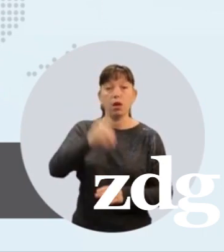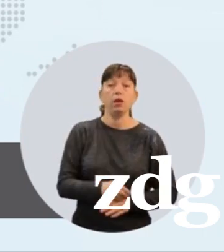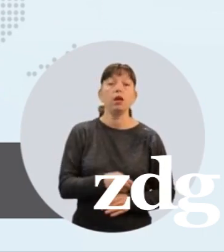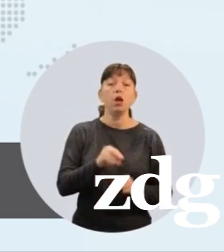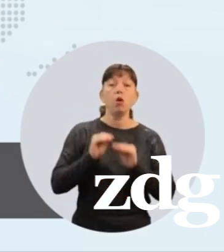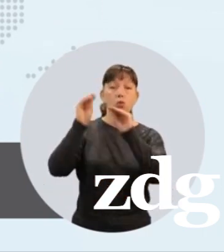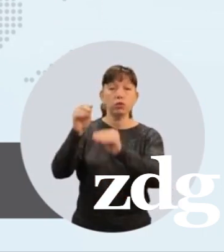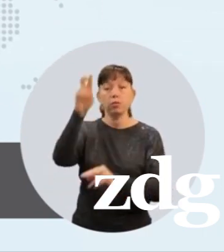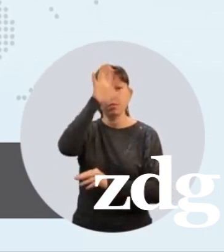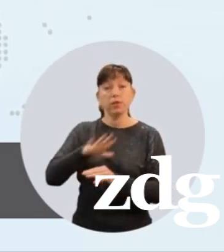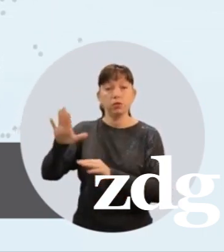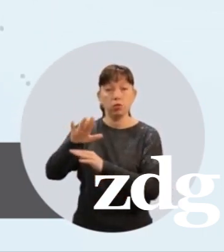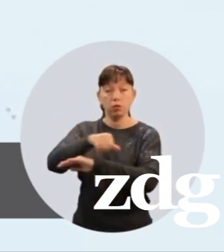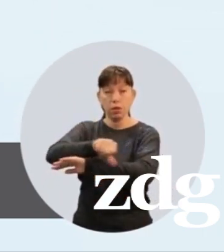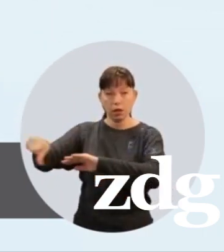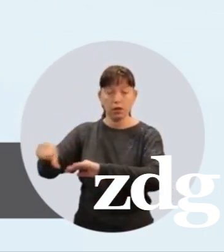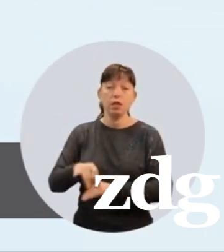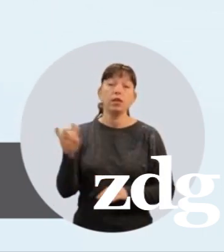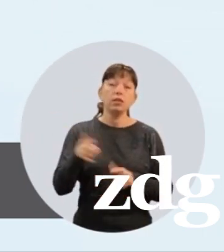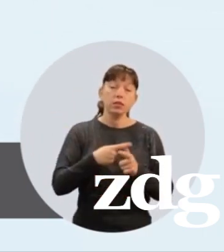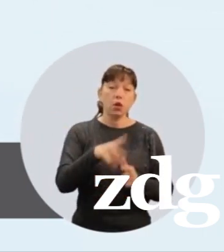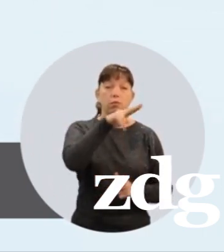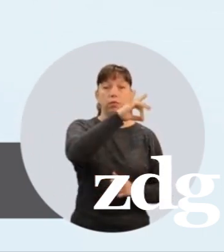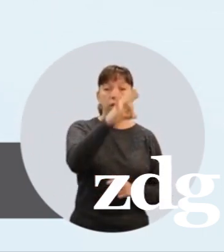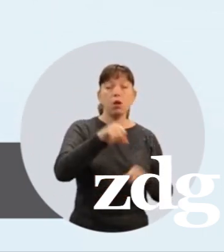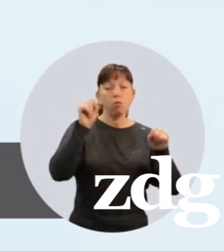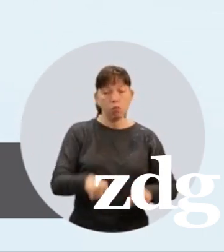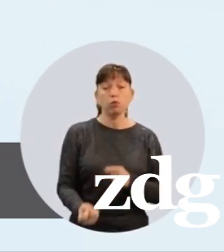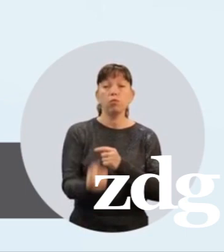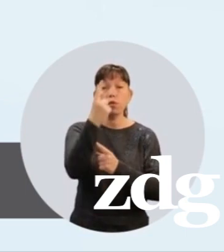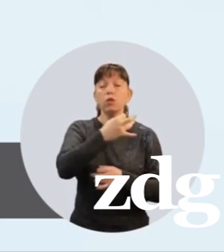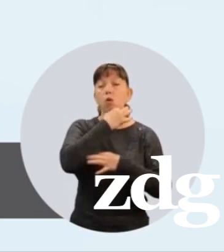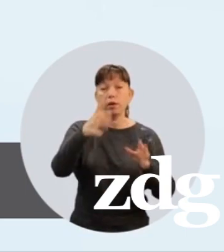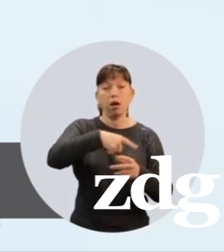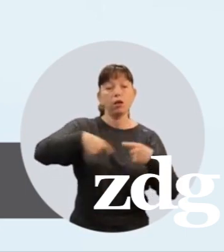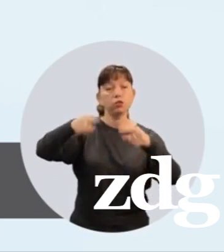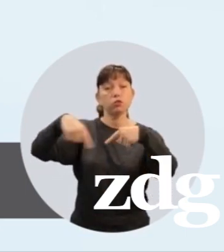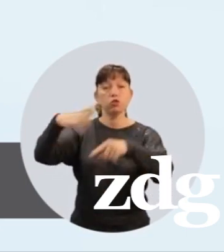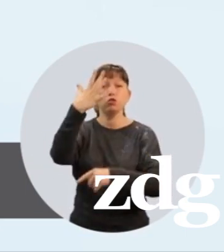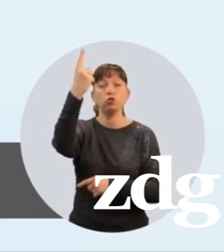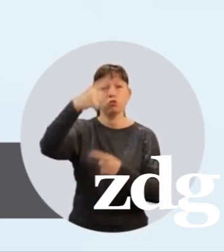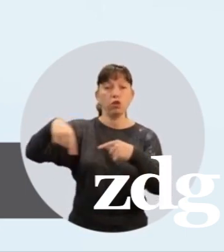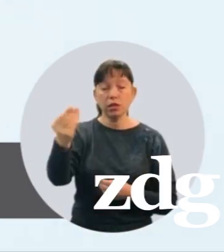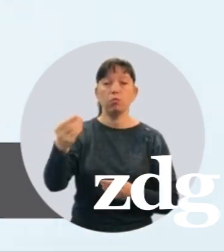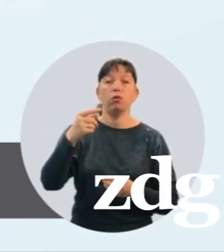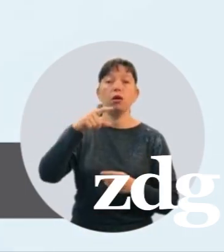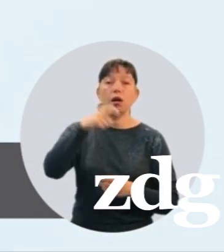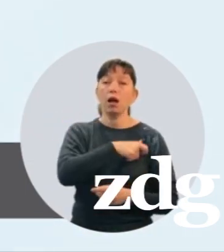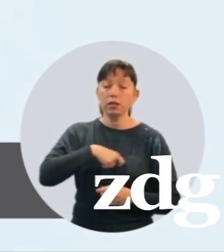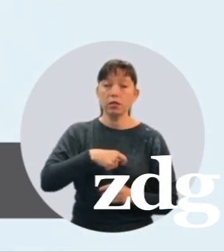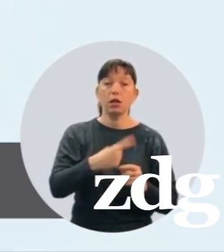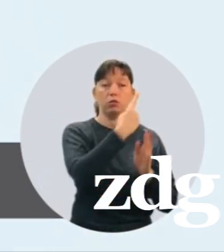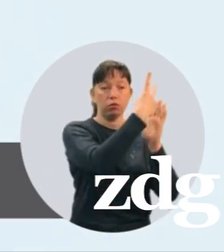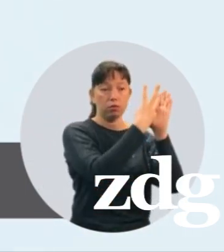peste hotare, candidații care aspiră la funcția de deputat, averile pe care le declară sau banii pe care îi cheltuie în campanie pot fi găsit